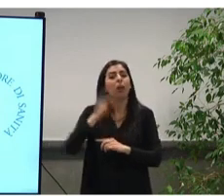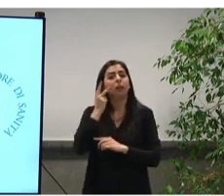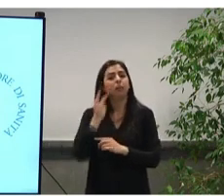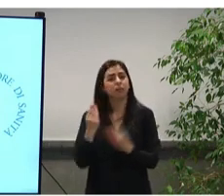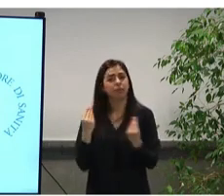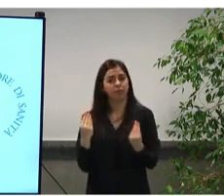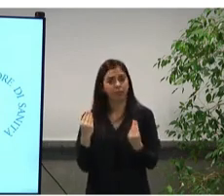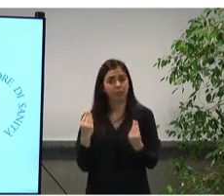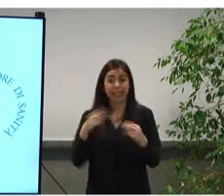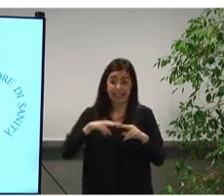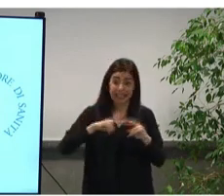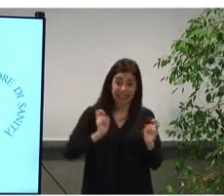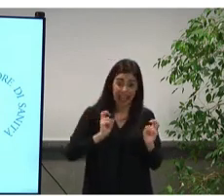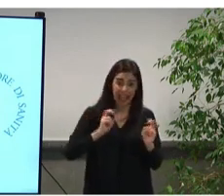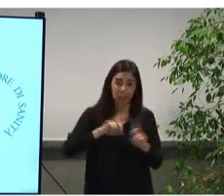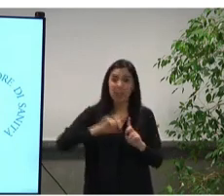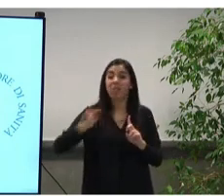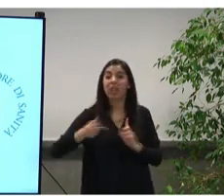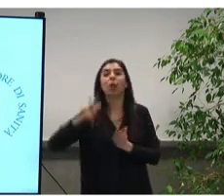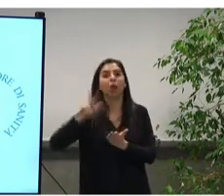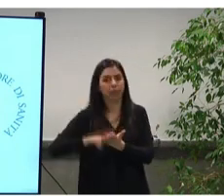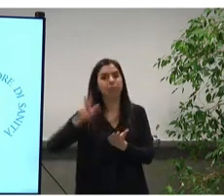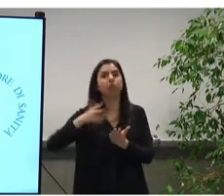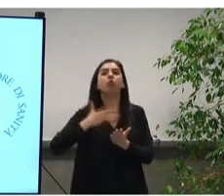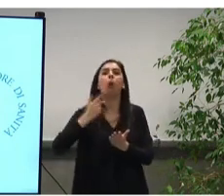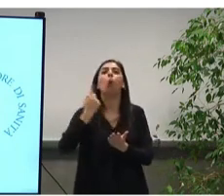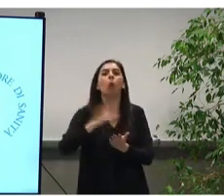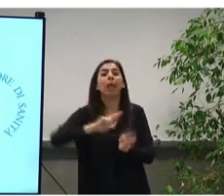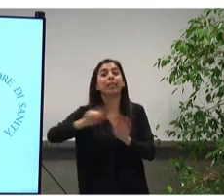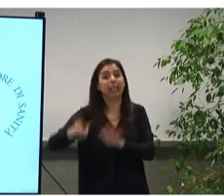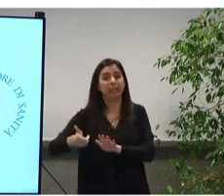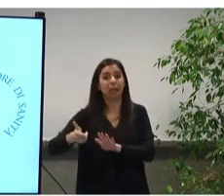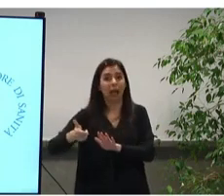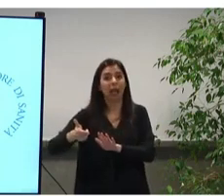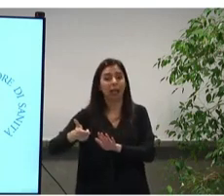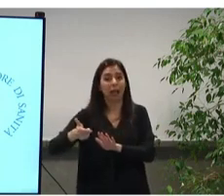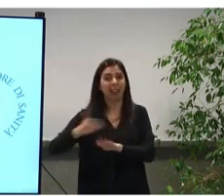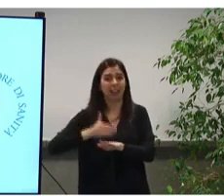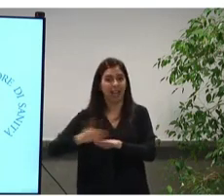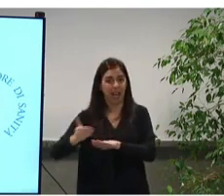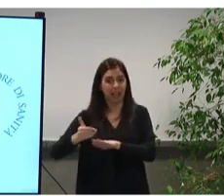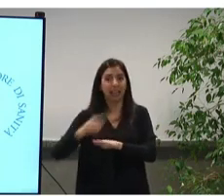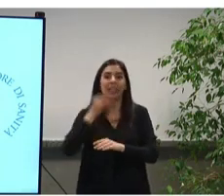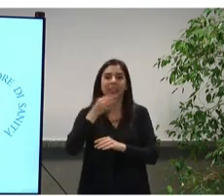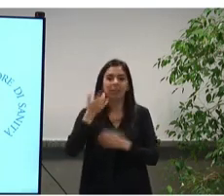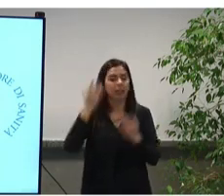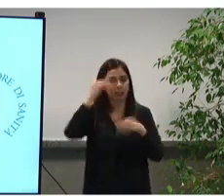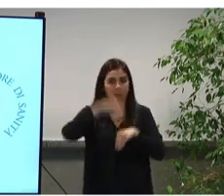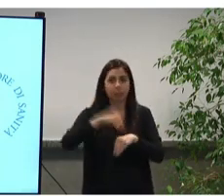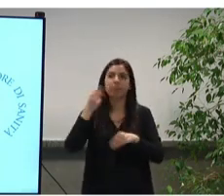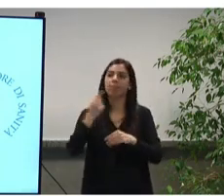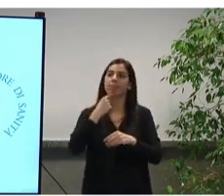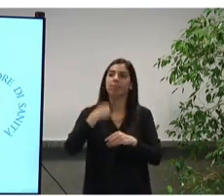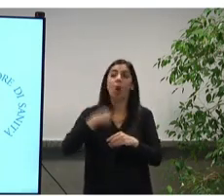dalla diagnosi alla notifica passa un'altra settimana. Questo cosa vuol dire? Che quando ci dicono oggi c'è